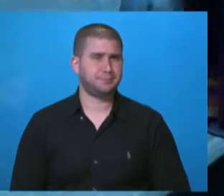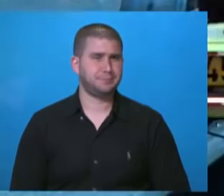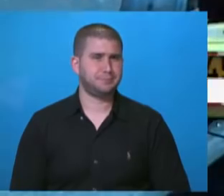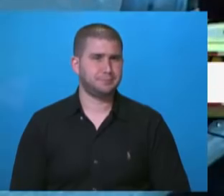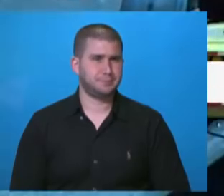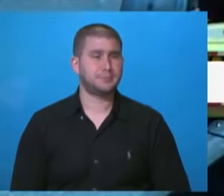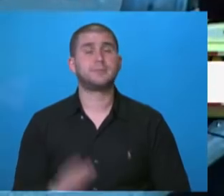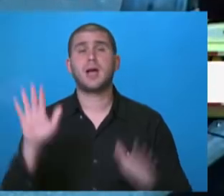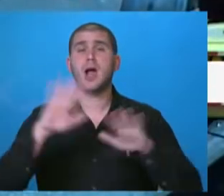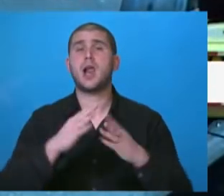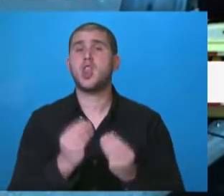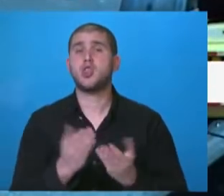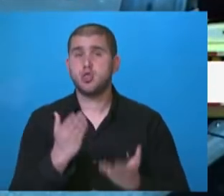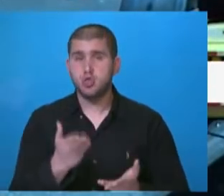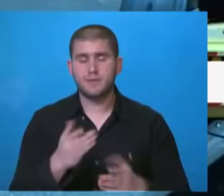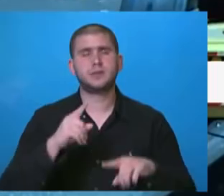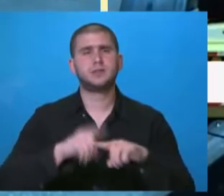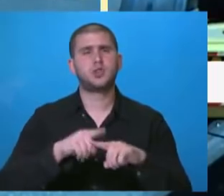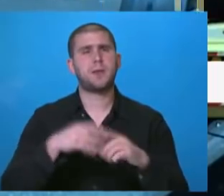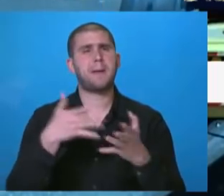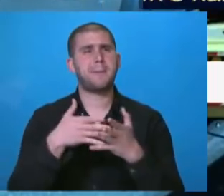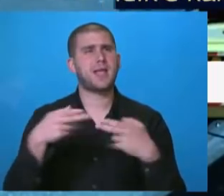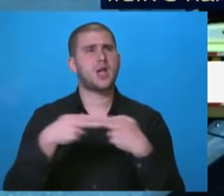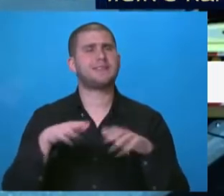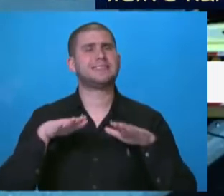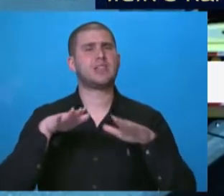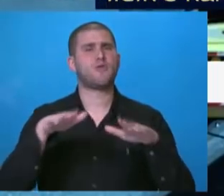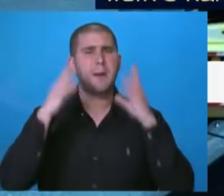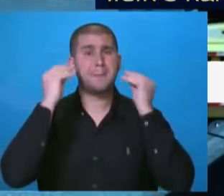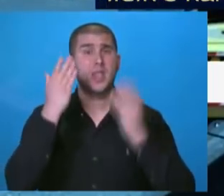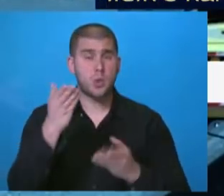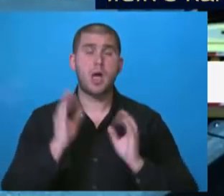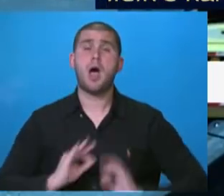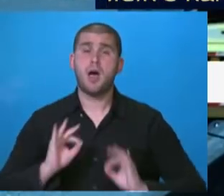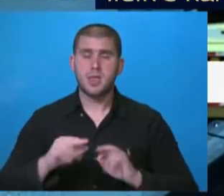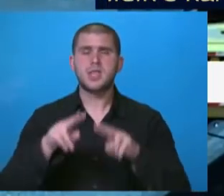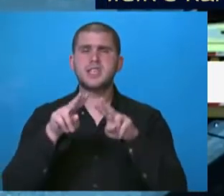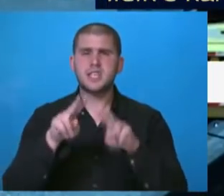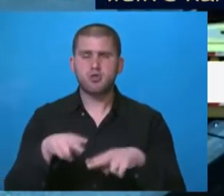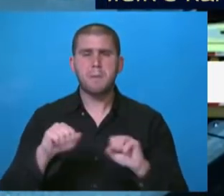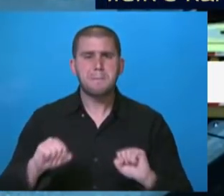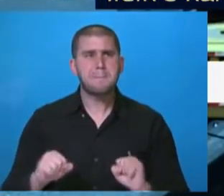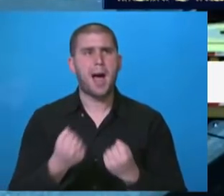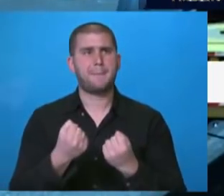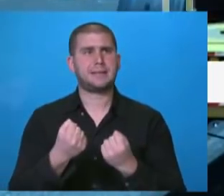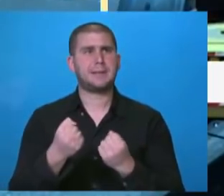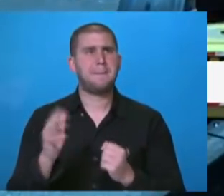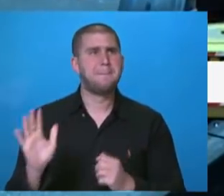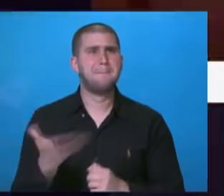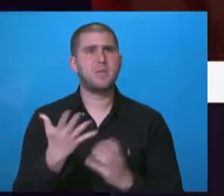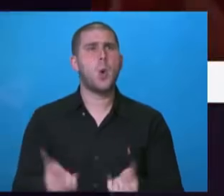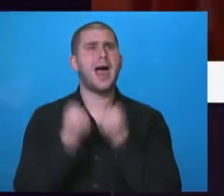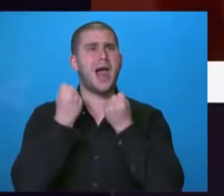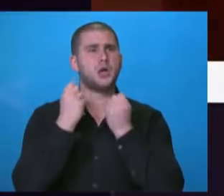כן, רומי, לילה טוב. כאן בצומת בדק, סמוך לנמל התעופה בן גוריון, עדיין נמשכים מאמצי הפינוי והחילוץ של